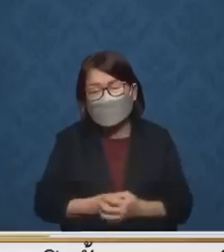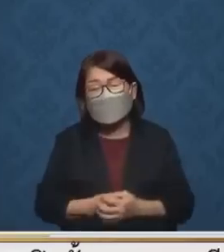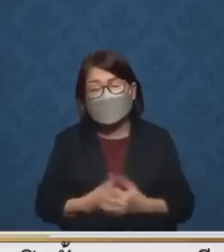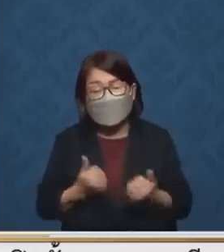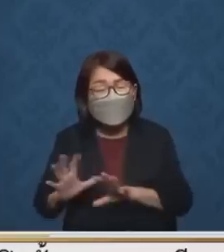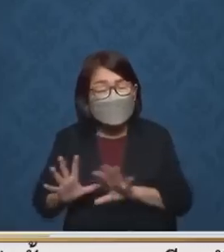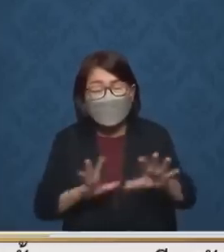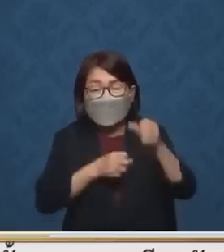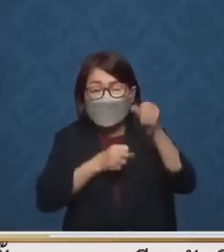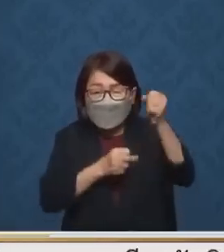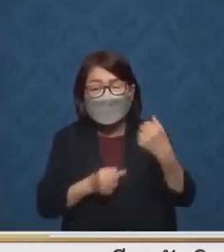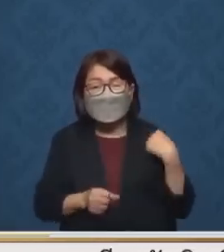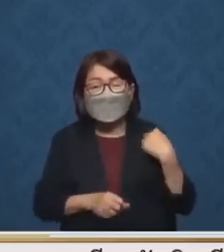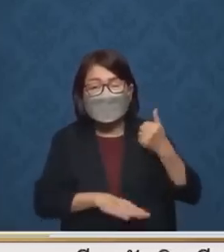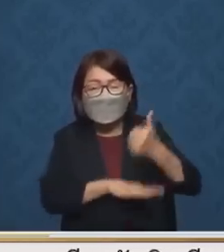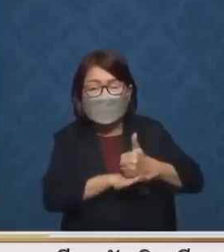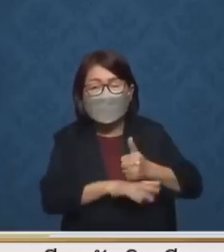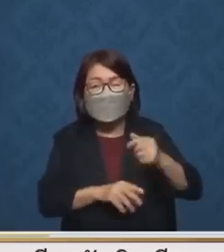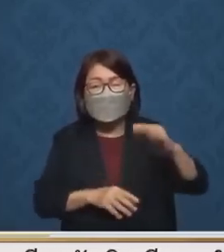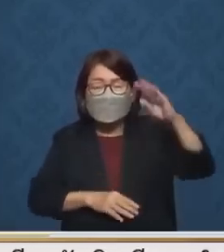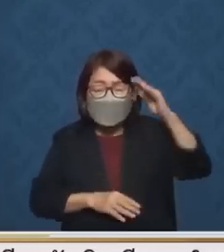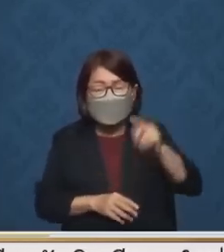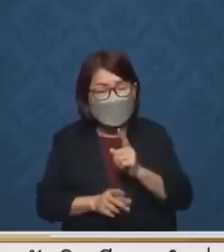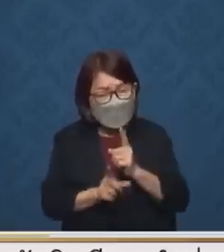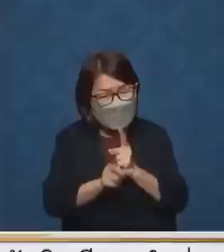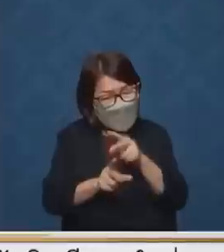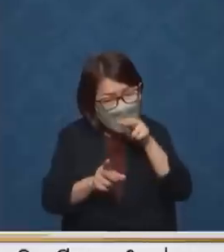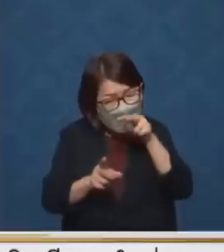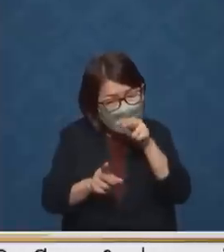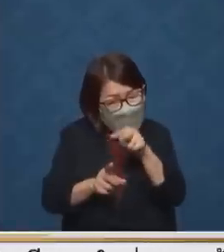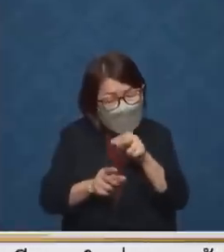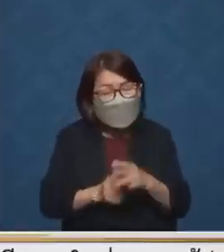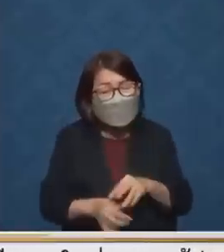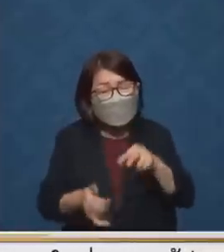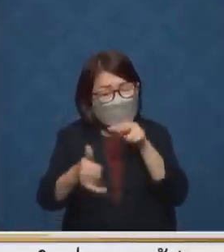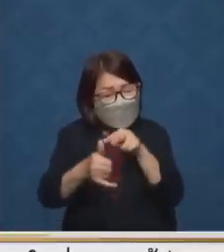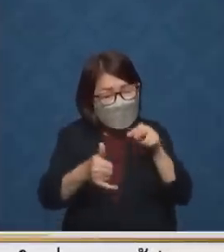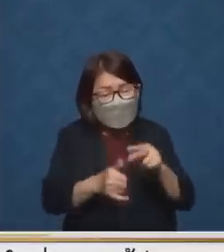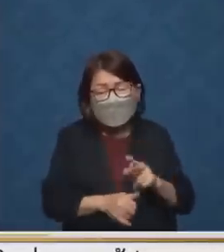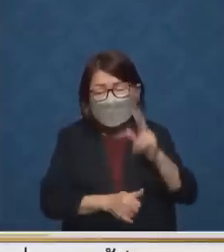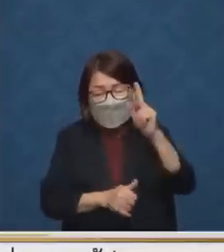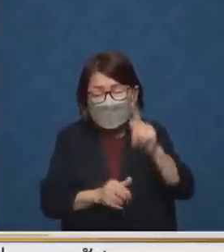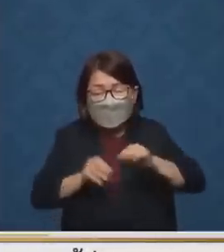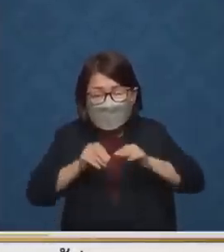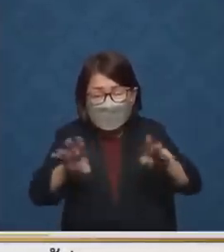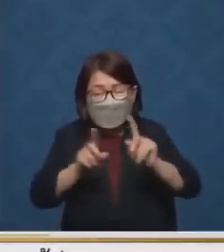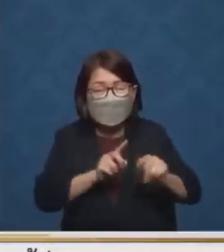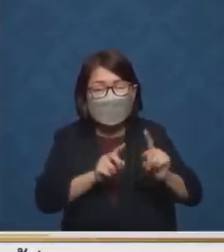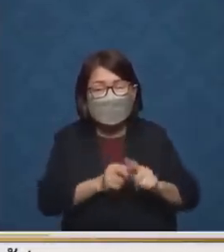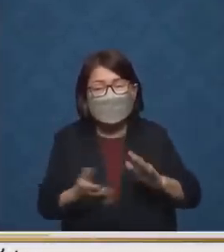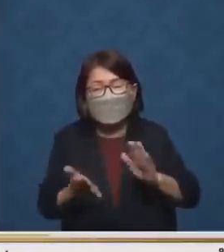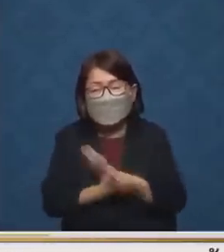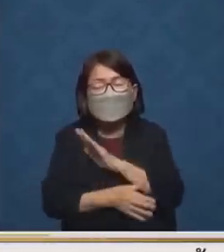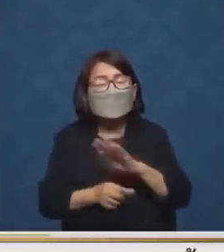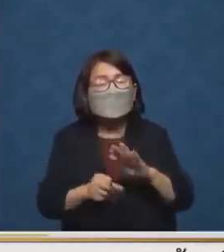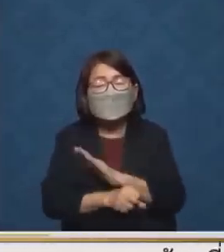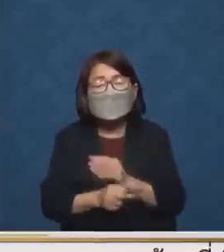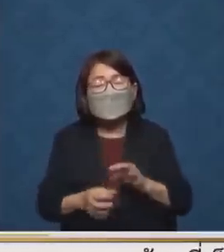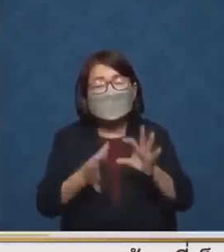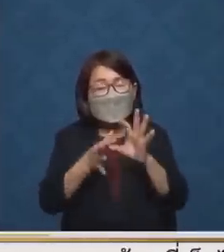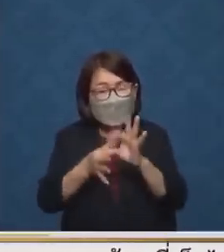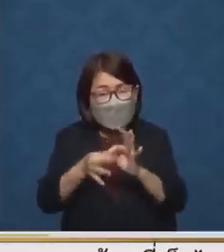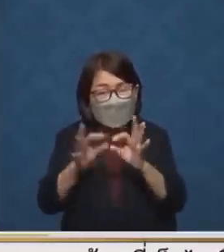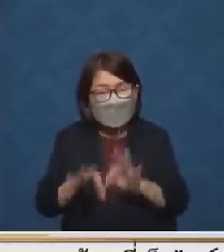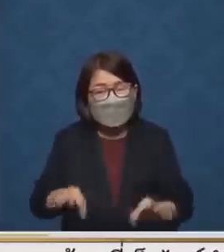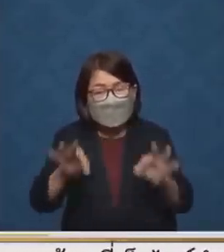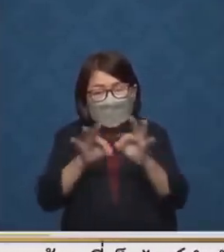มีคำสั่งของคนในกองทับอกใหติดตามใล้ชิดในทุกสื่อสัคมออนไน์โดยเน้นไปที่ทวิตเตอร์กลว